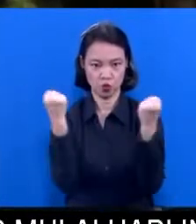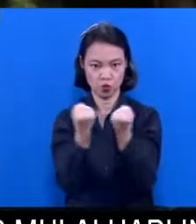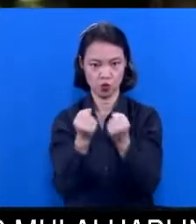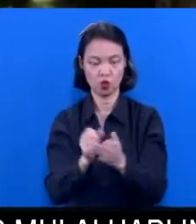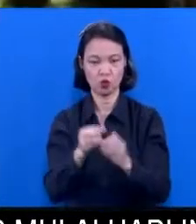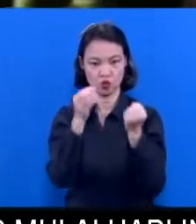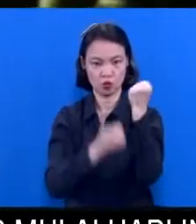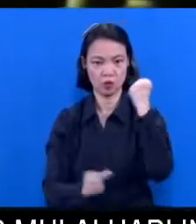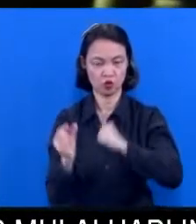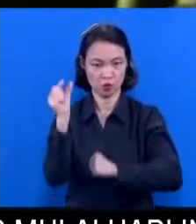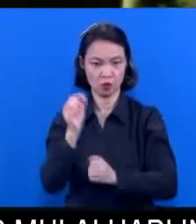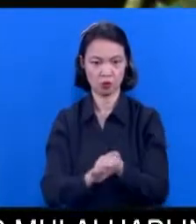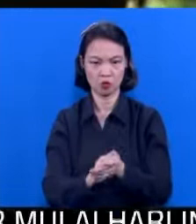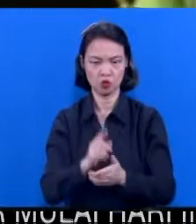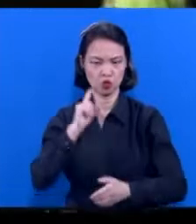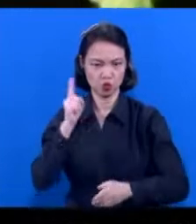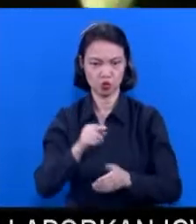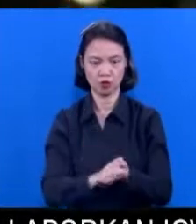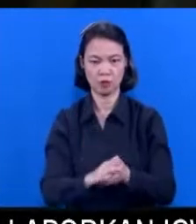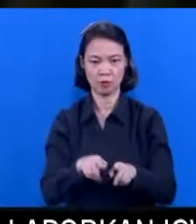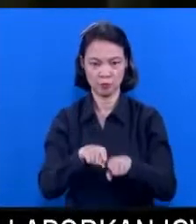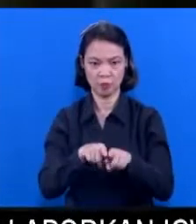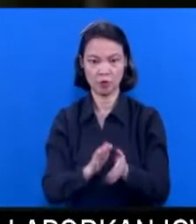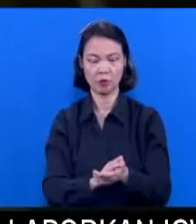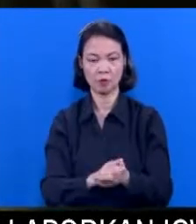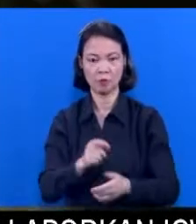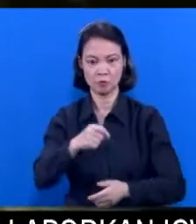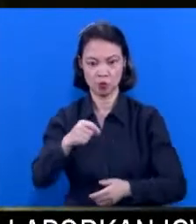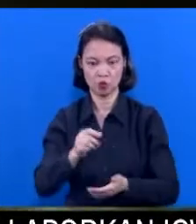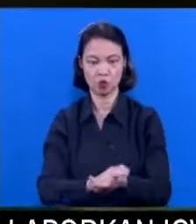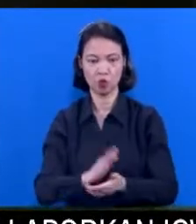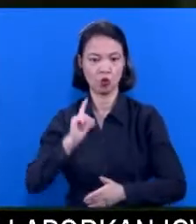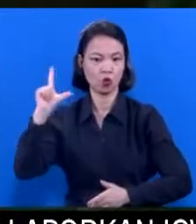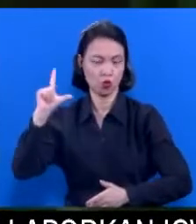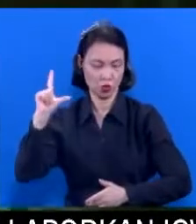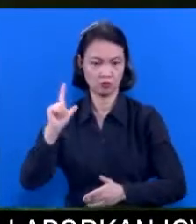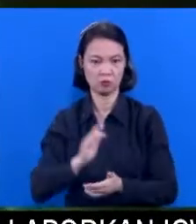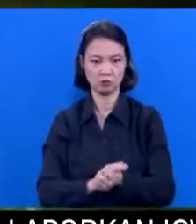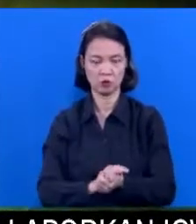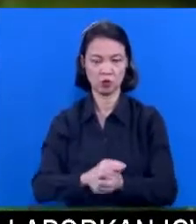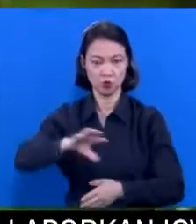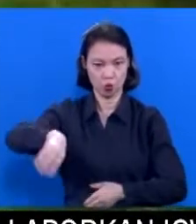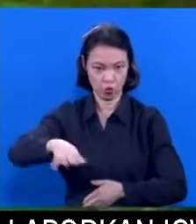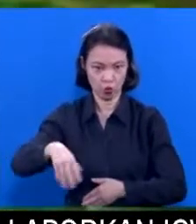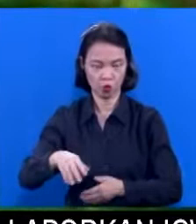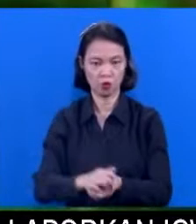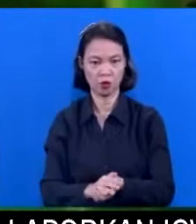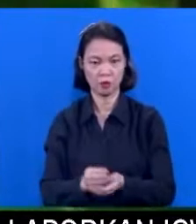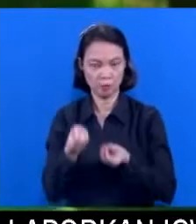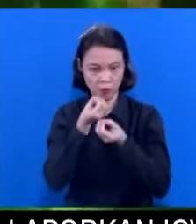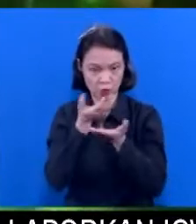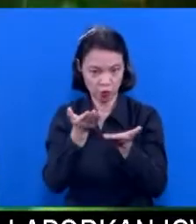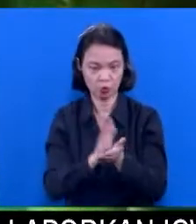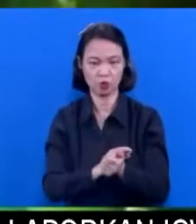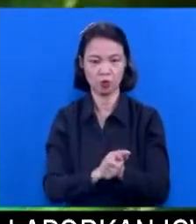Sumatera Utara sesuai perintah dari Kementerian Luar Negeri karena permintaan pihak keluarga. Diketahui, Riki meninggal dunia pada 28